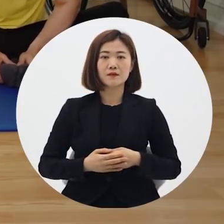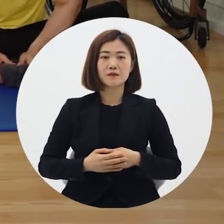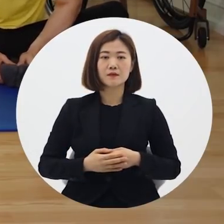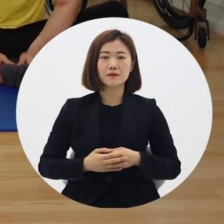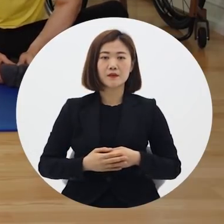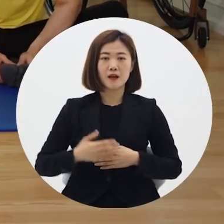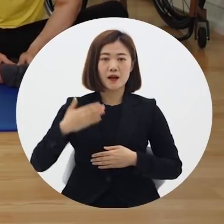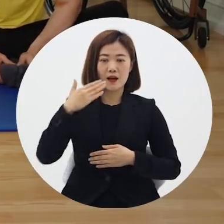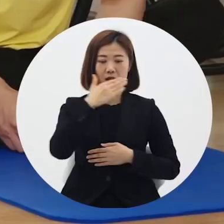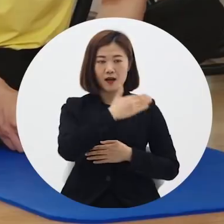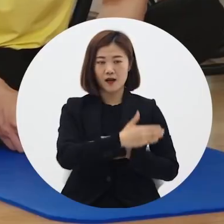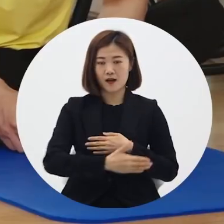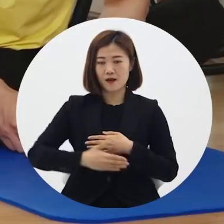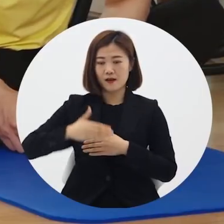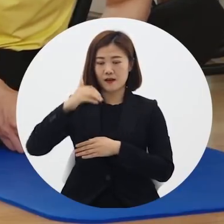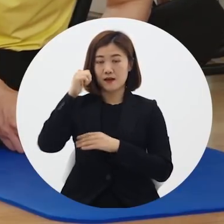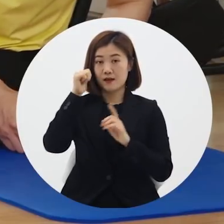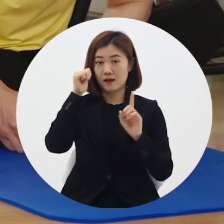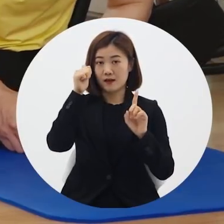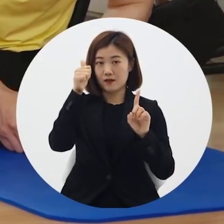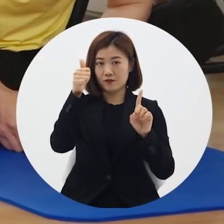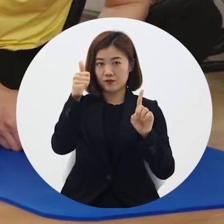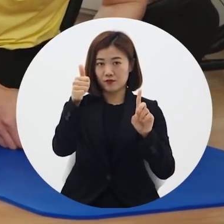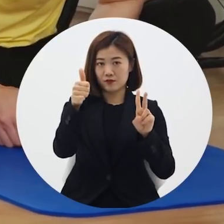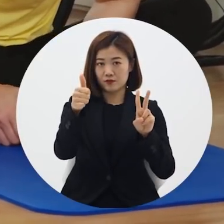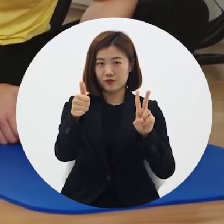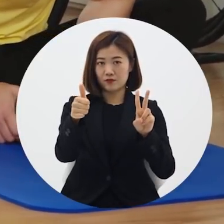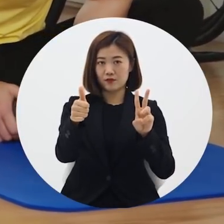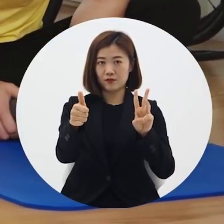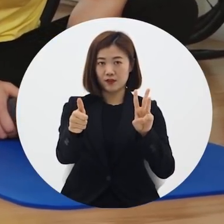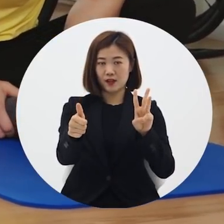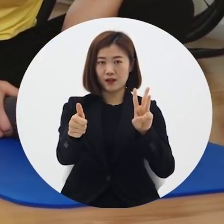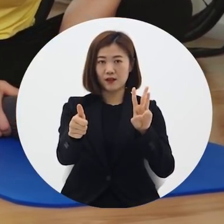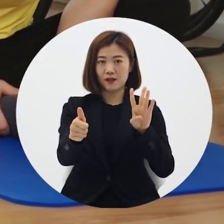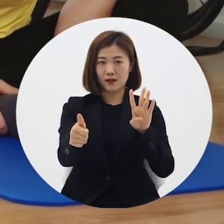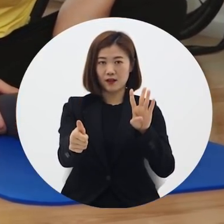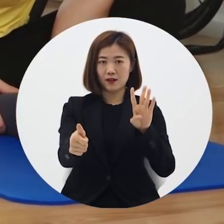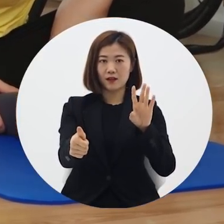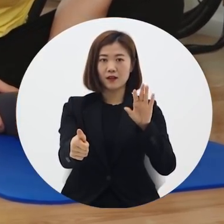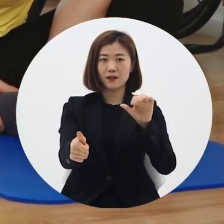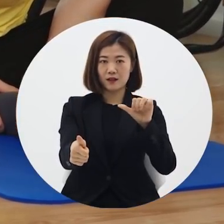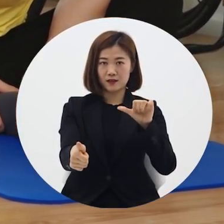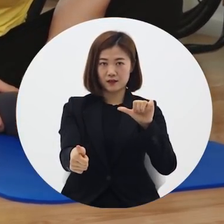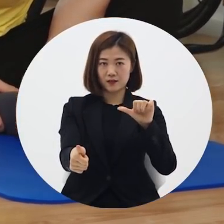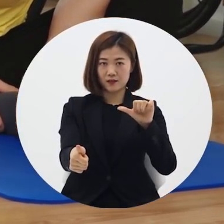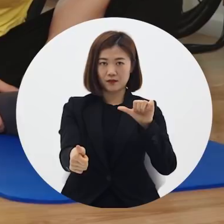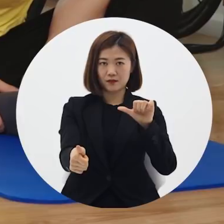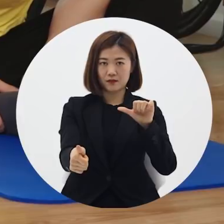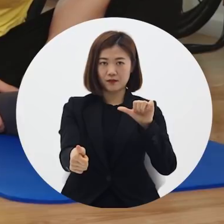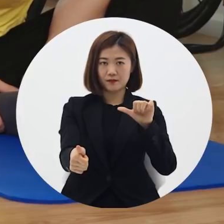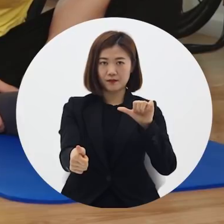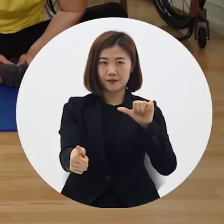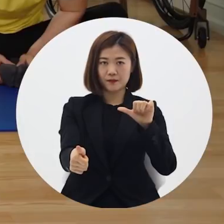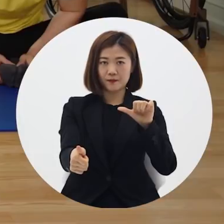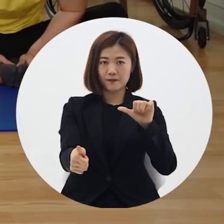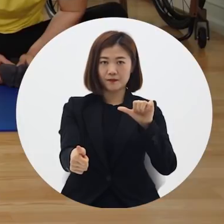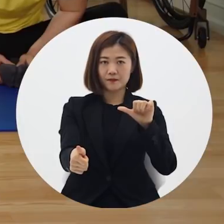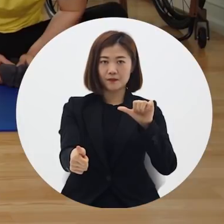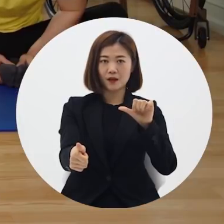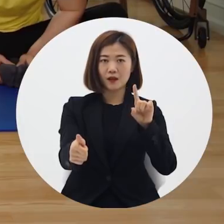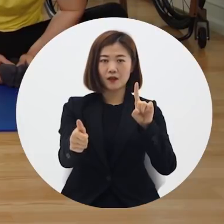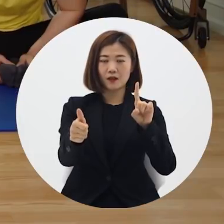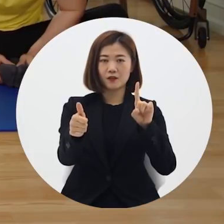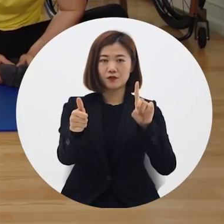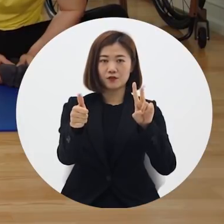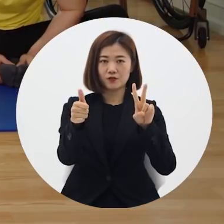앞으로 숙이겠습니다. 하나, 둘, 셋, 넷, 다섯.